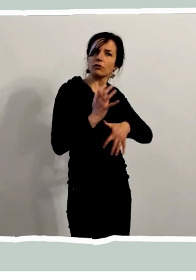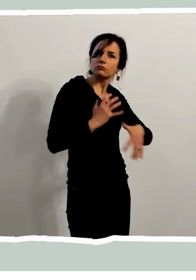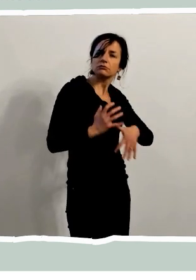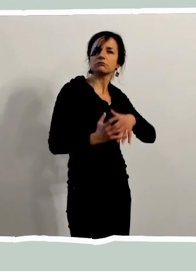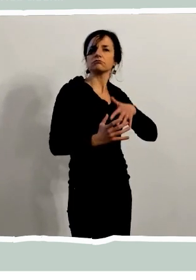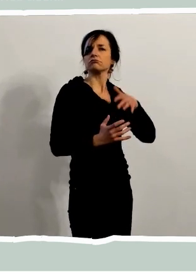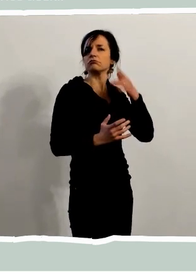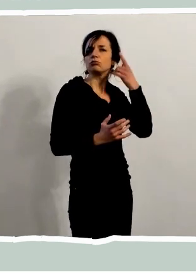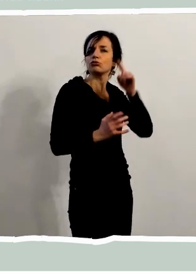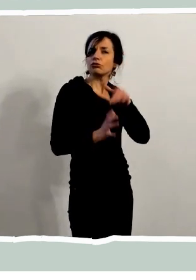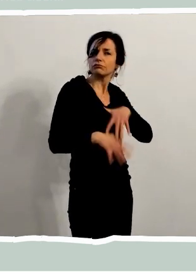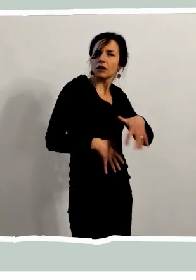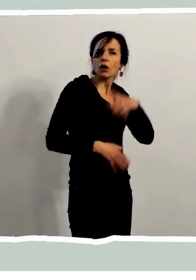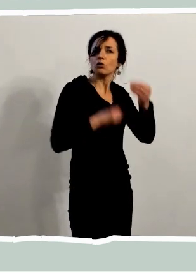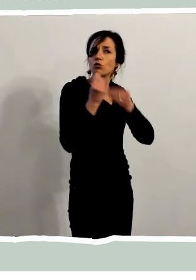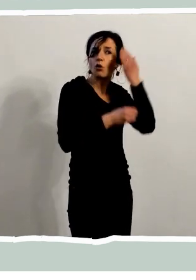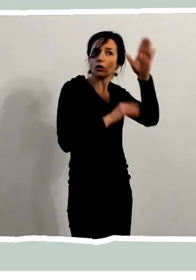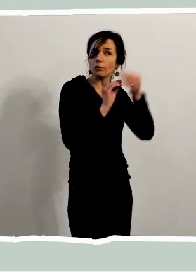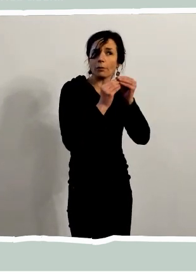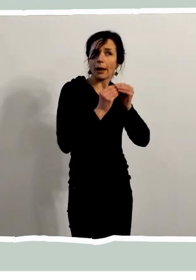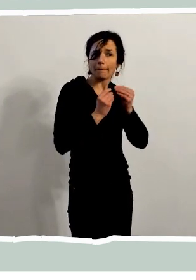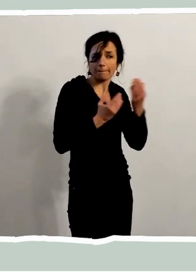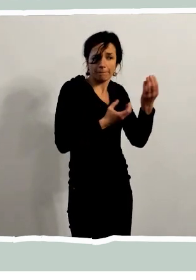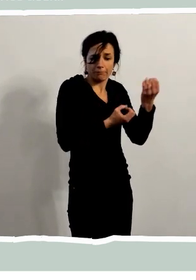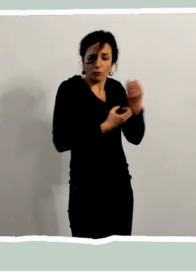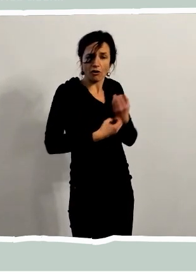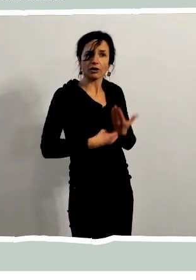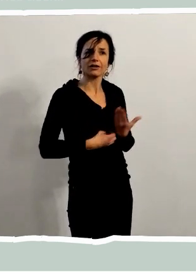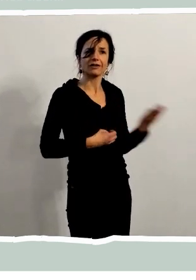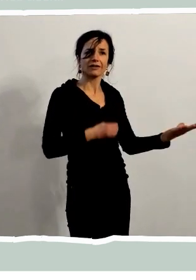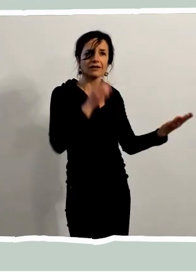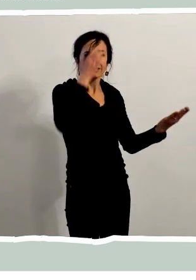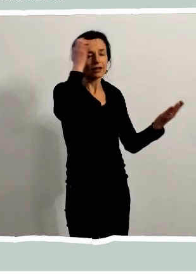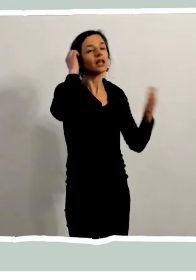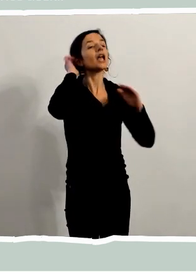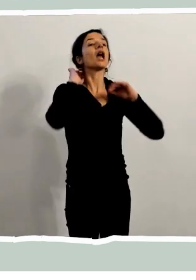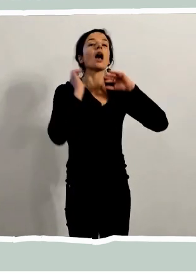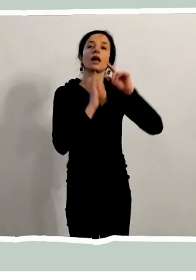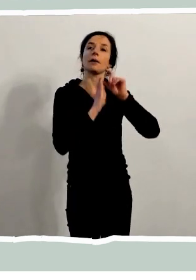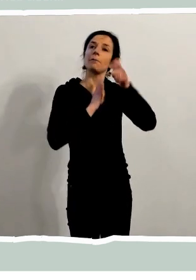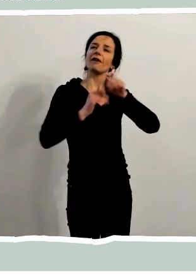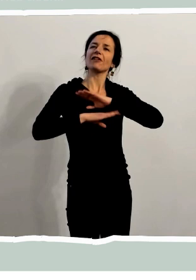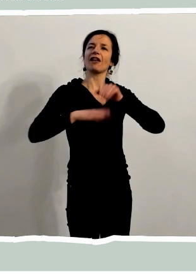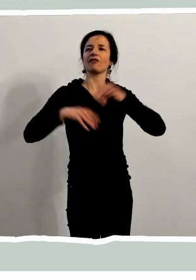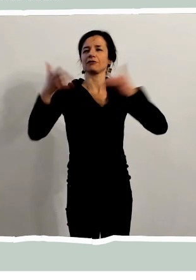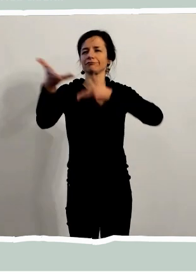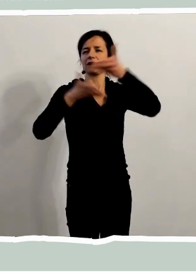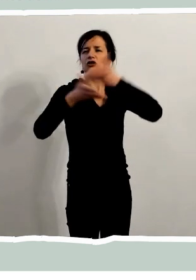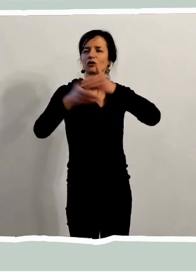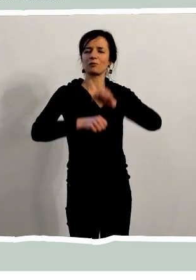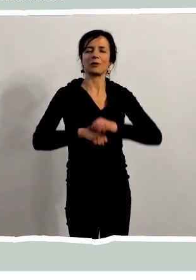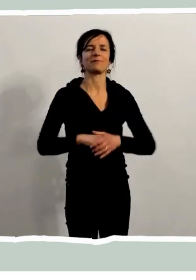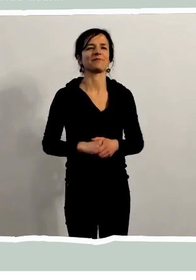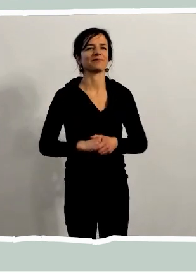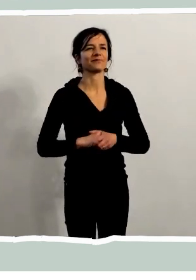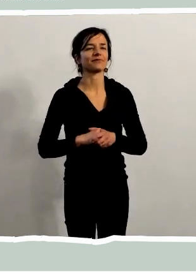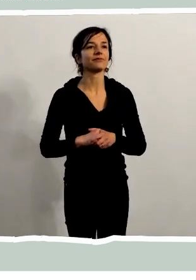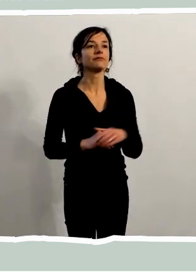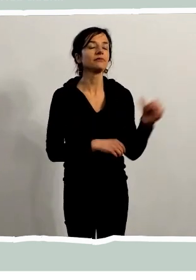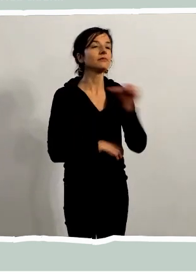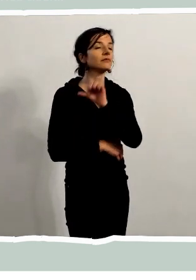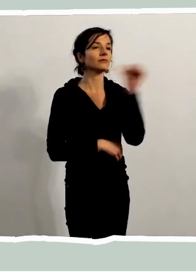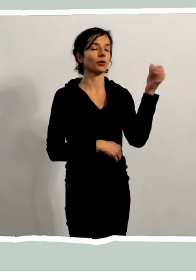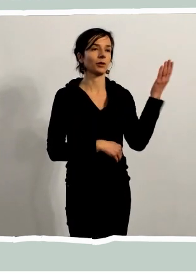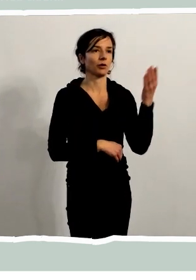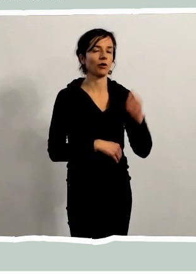ensuite, on conclura nos propos avant de pouvoir échanger avec vous. Alors, tout d'abord, en